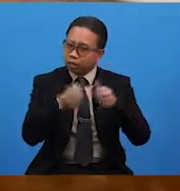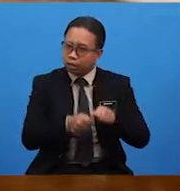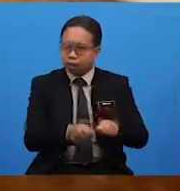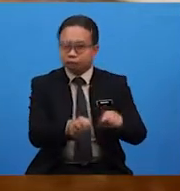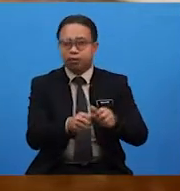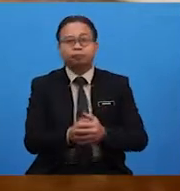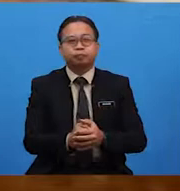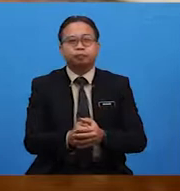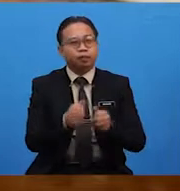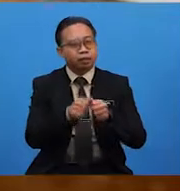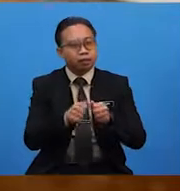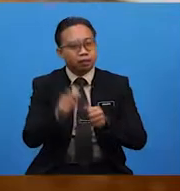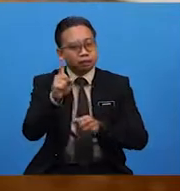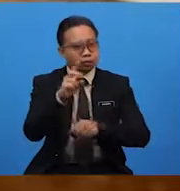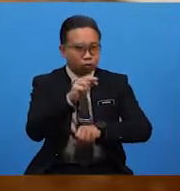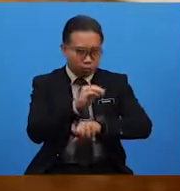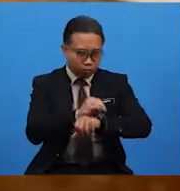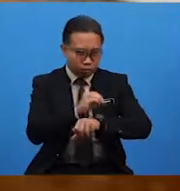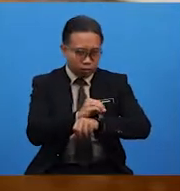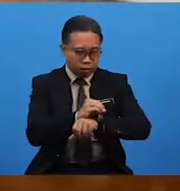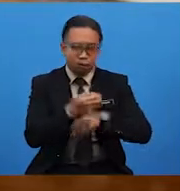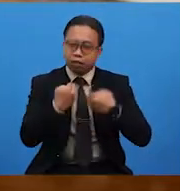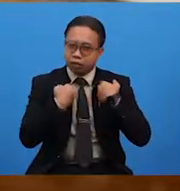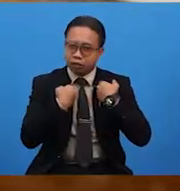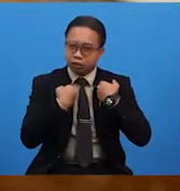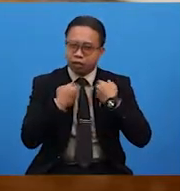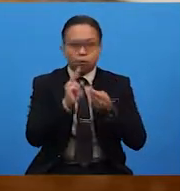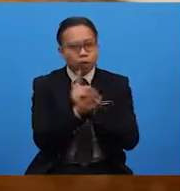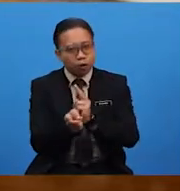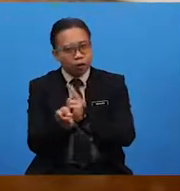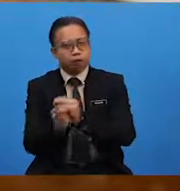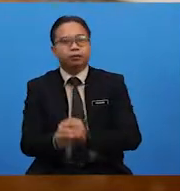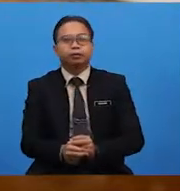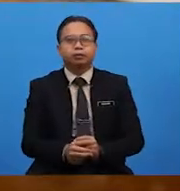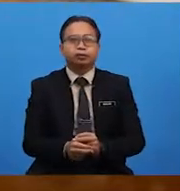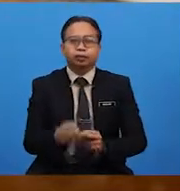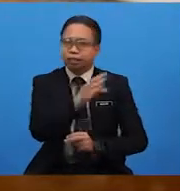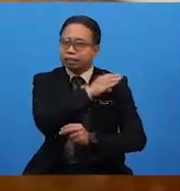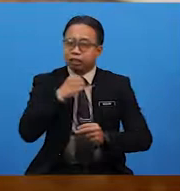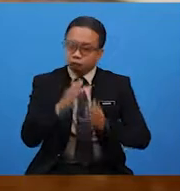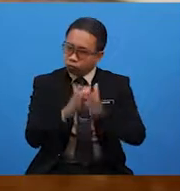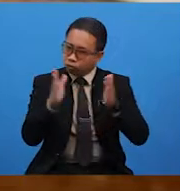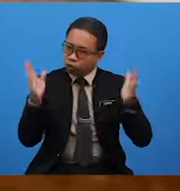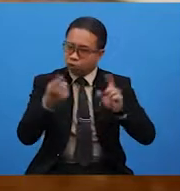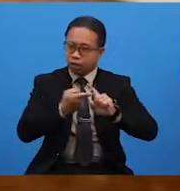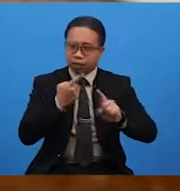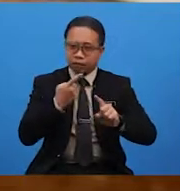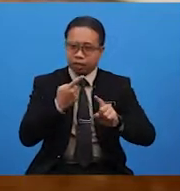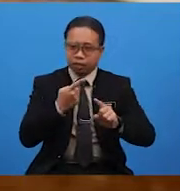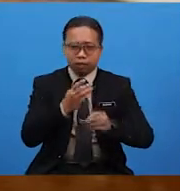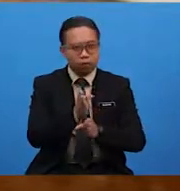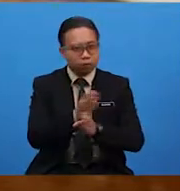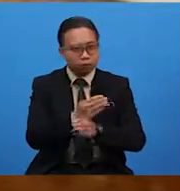aja di dalam setiap satu zaman seringkali akan mempunyai perubahan dan juga perkembangan dari pelbagai aspek